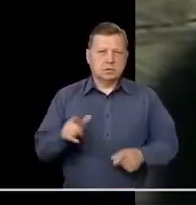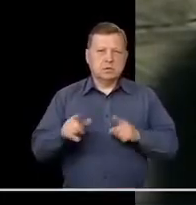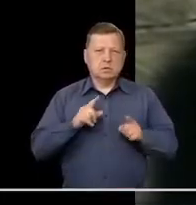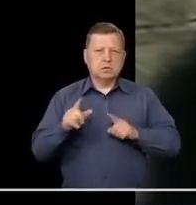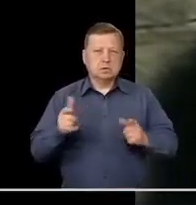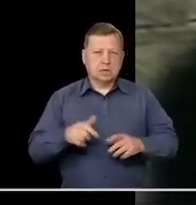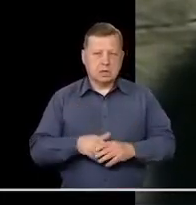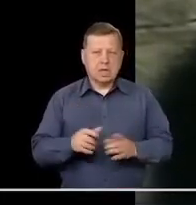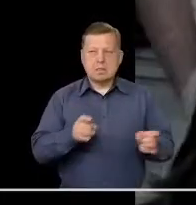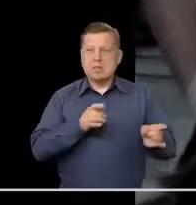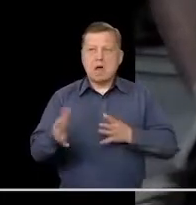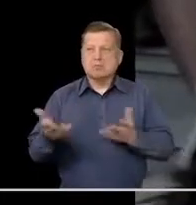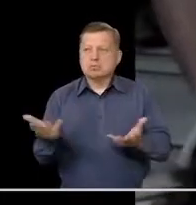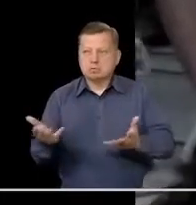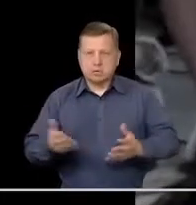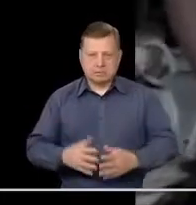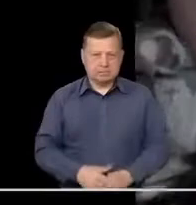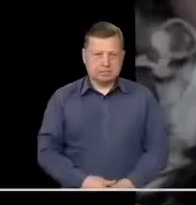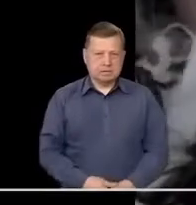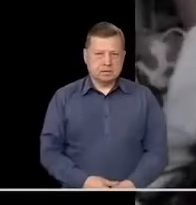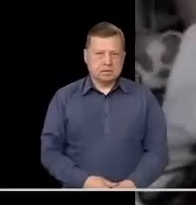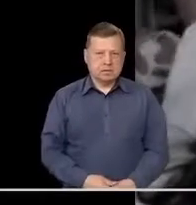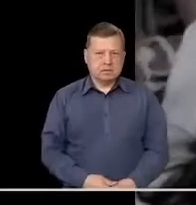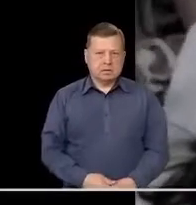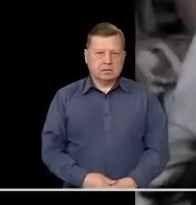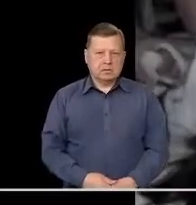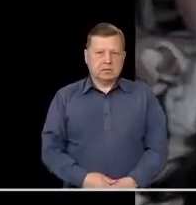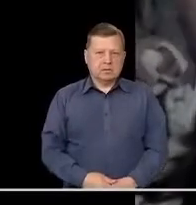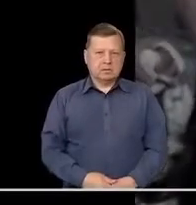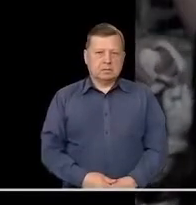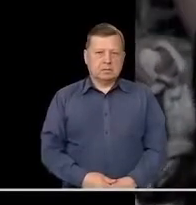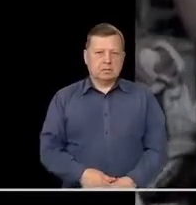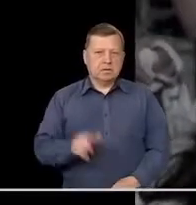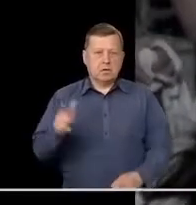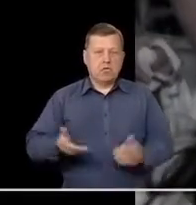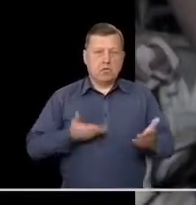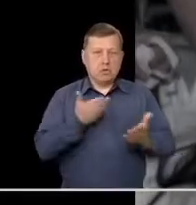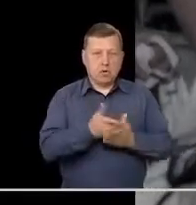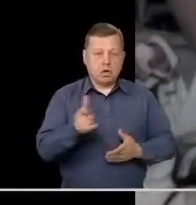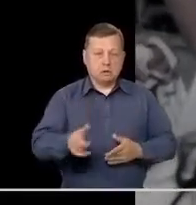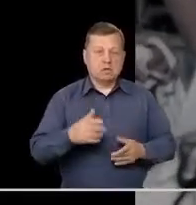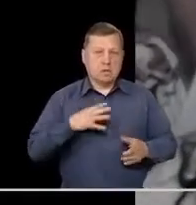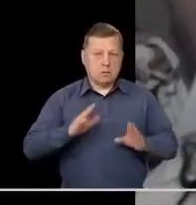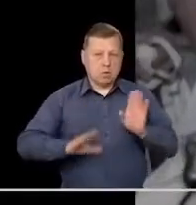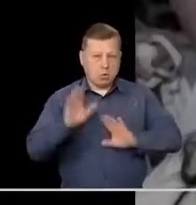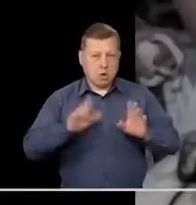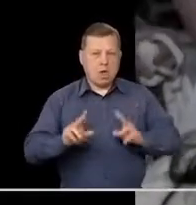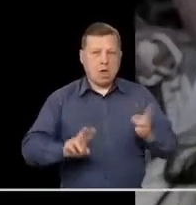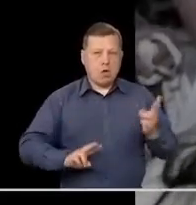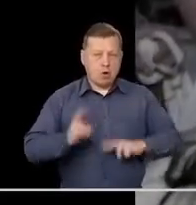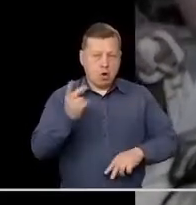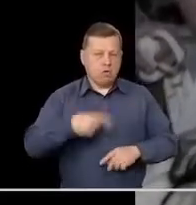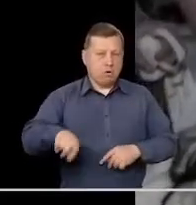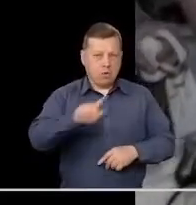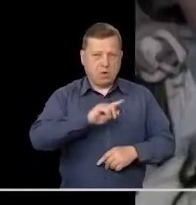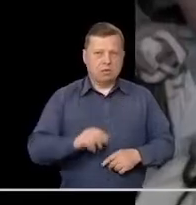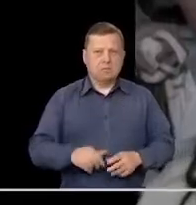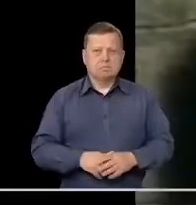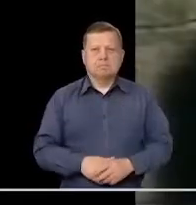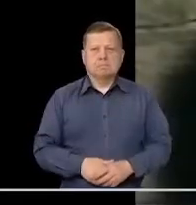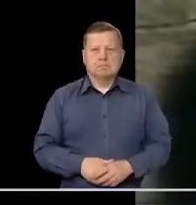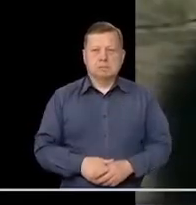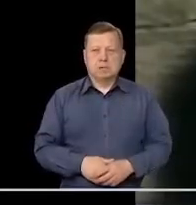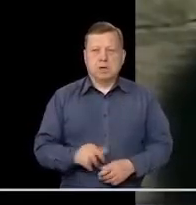słowo natychmiast. Okaże się, że pan prezydent zaakceptuje, że wniosek ten był głosowany razem z wnioskiem o odwołanie rządu poselskim. To nastąpi to